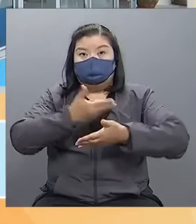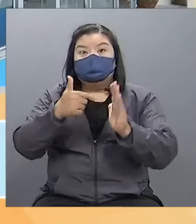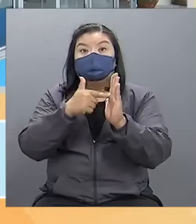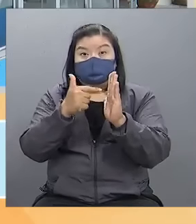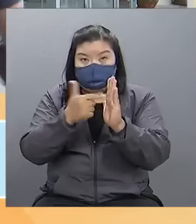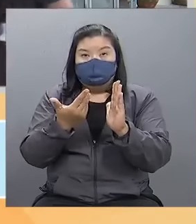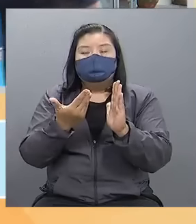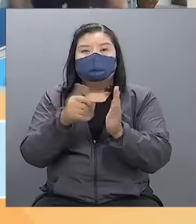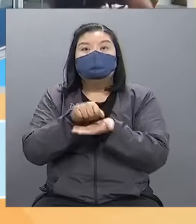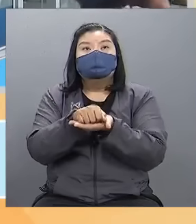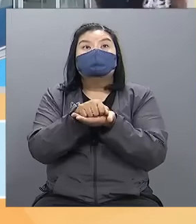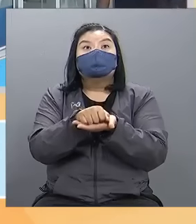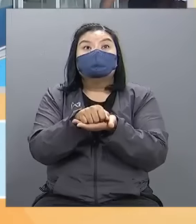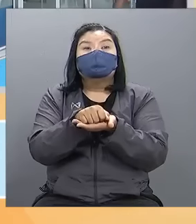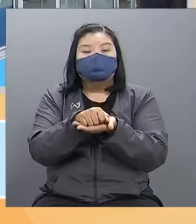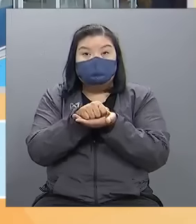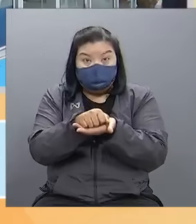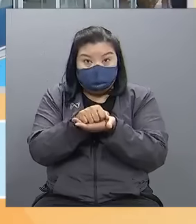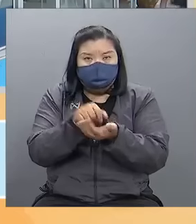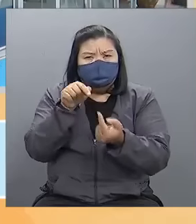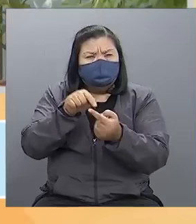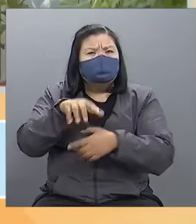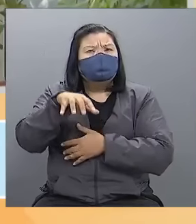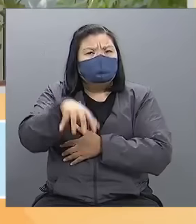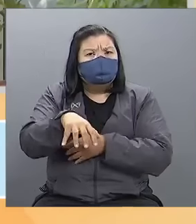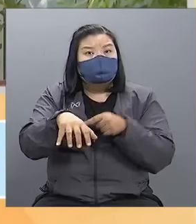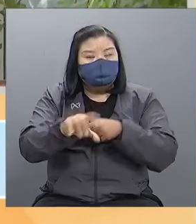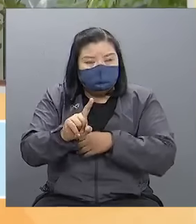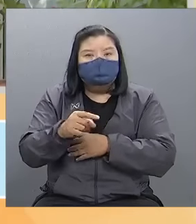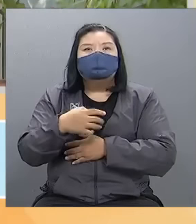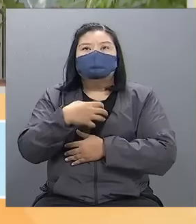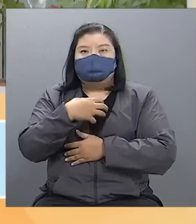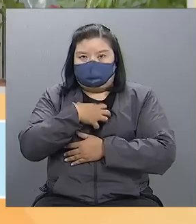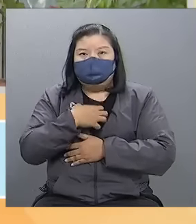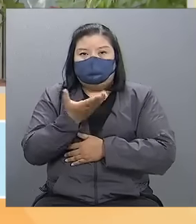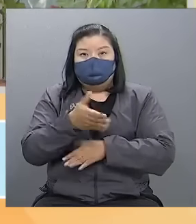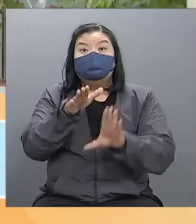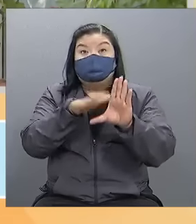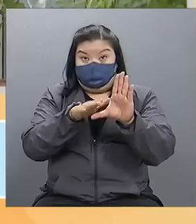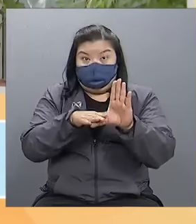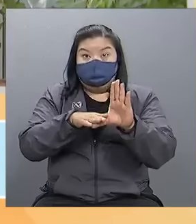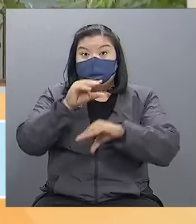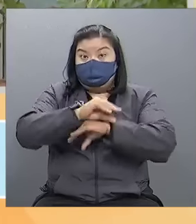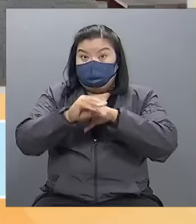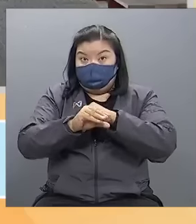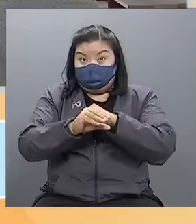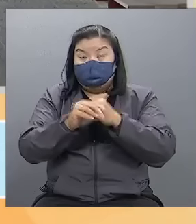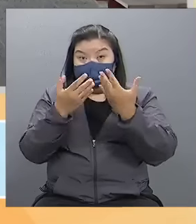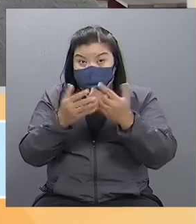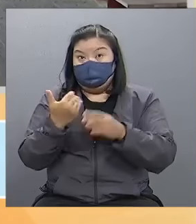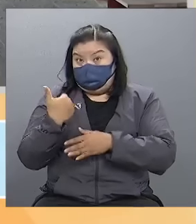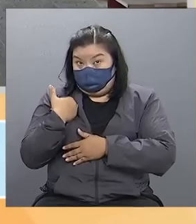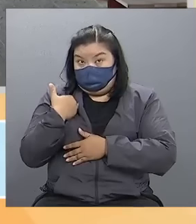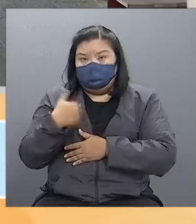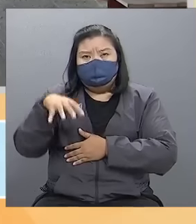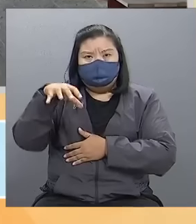เพรษกรมชุมชนแก้มควผสมเข้ามา ที่เขาร่วมโครงการมากกวา 800 แห่งกนะครับ ตัประเท